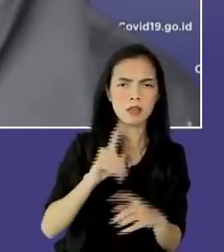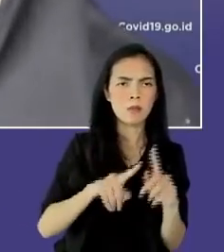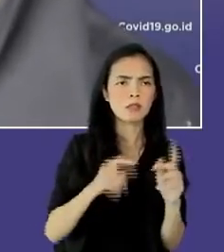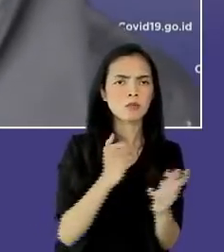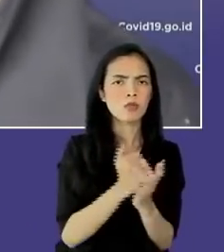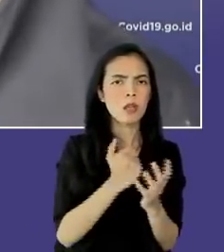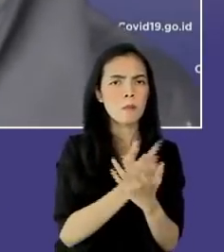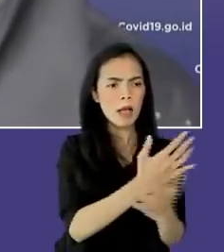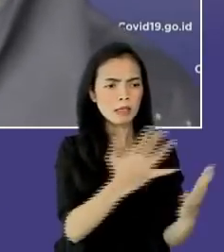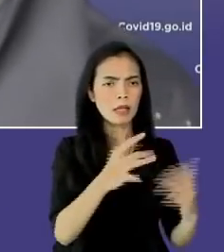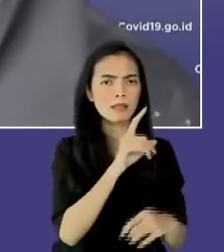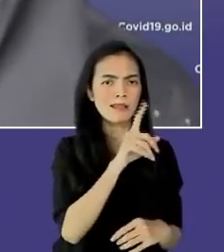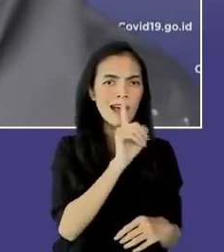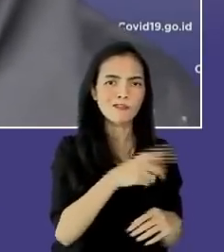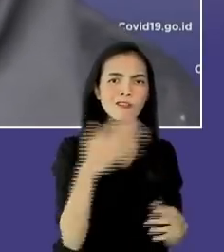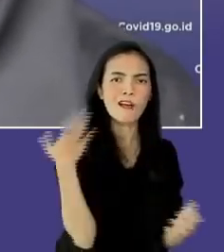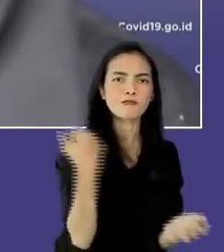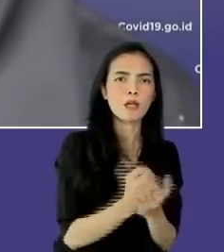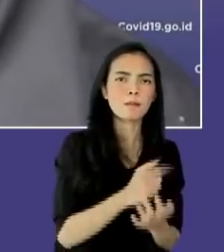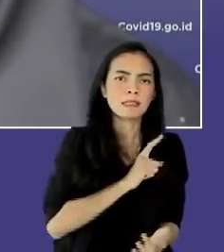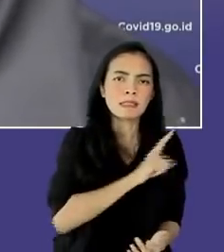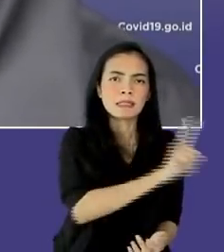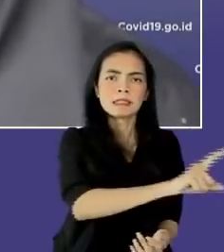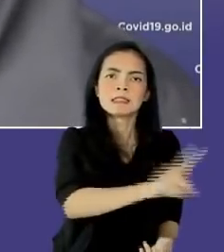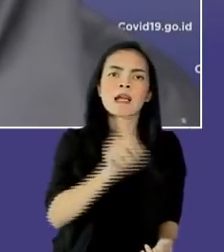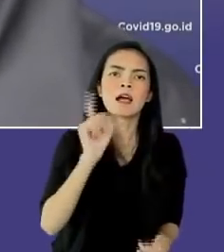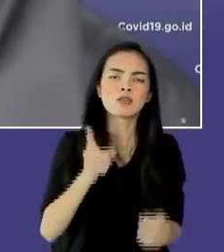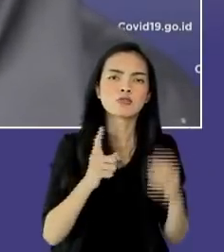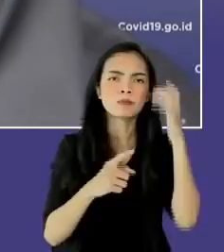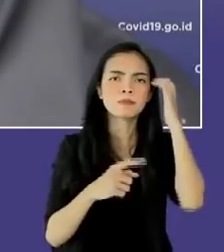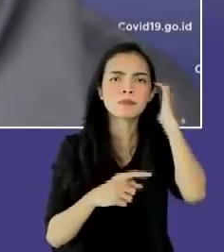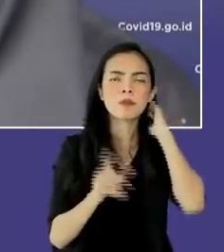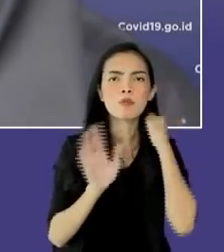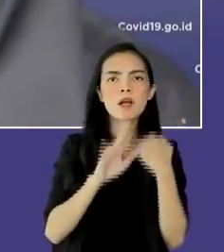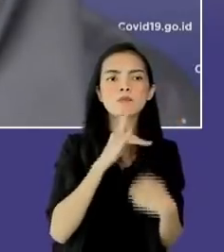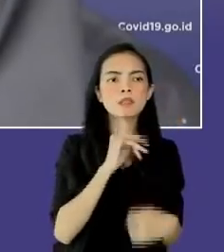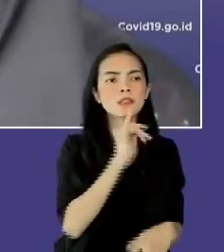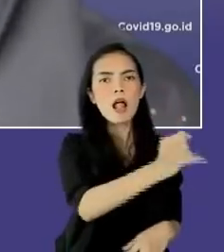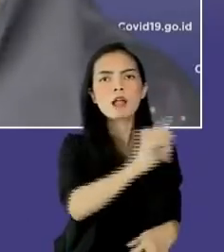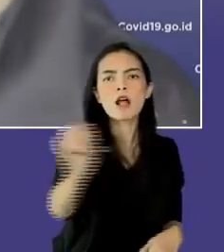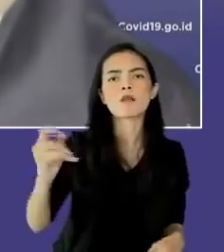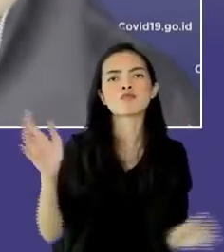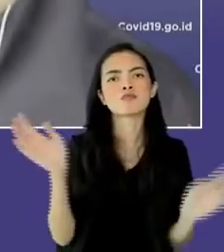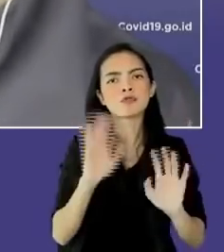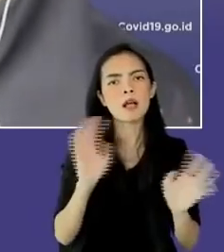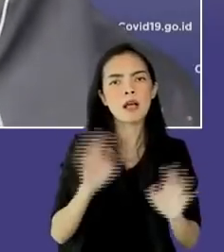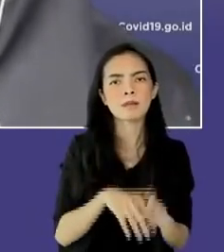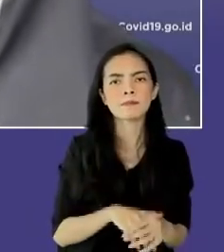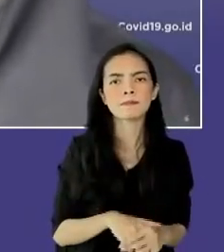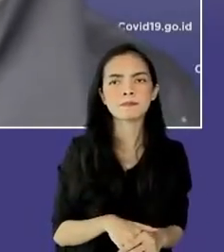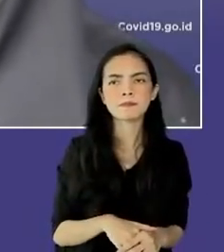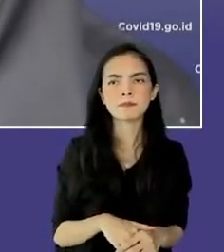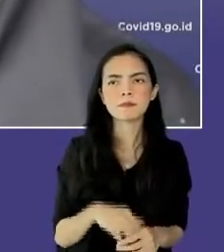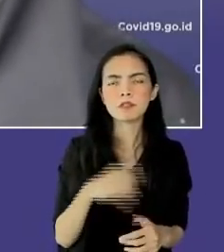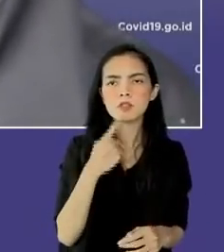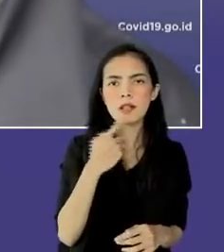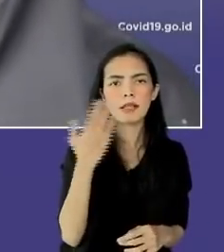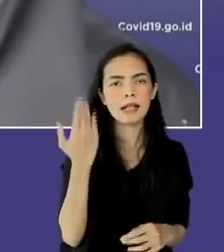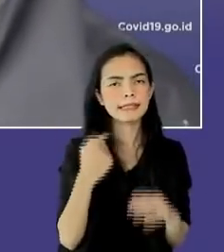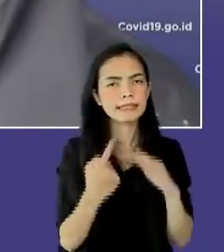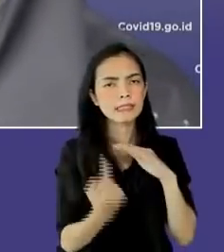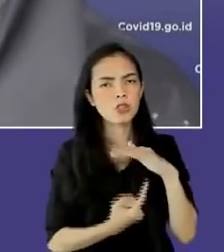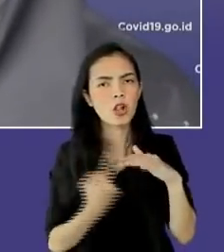loh sebetulnya ya. Ini tidak kemudian menyalahkan siapapun ya. Oke, kalau bicara yang mengenai isoman